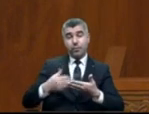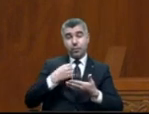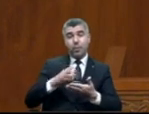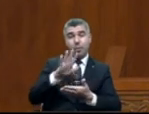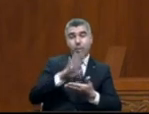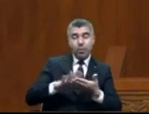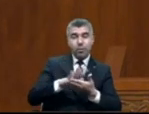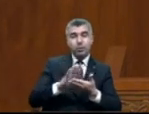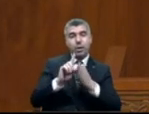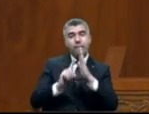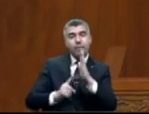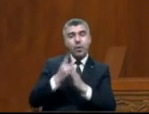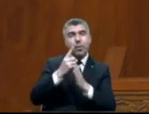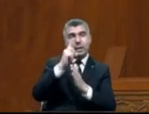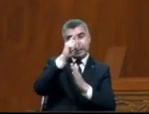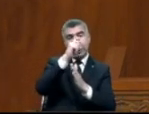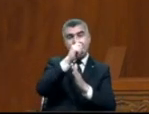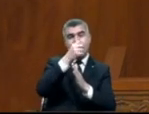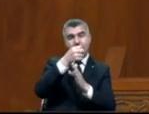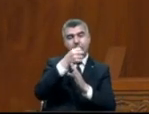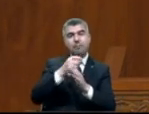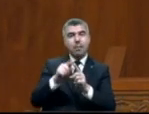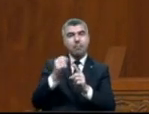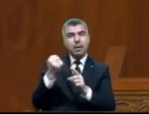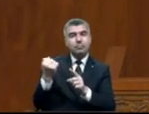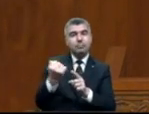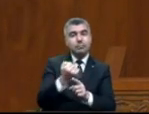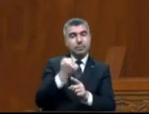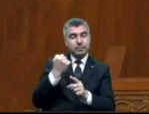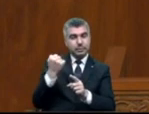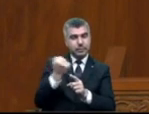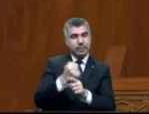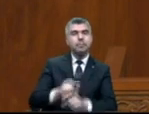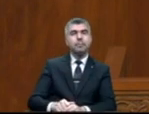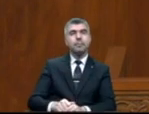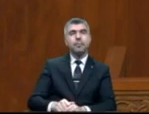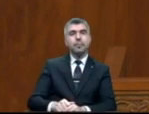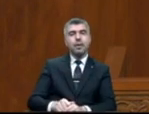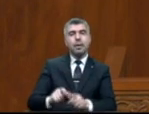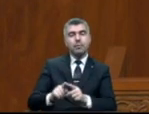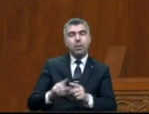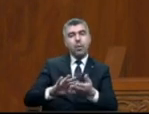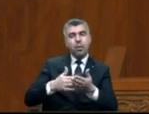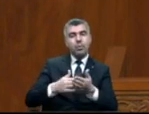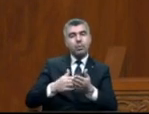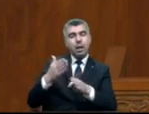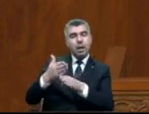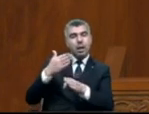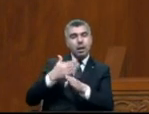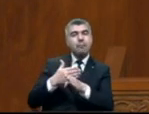الفلاحي كيعرف واحد البداية جد صعبة وكان تأخير، ويأتي بعد واحد الموسم